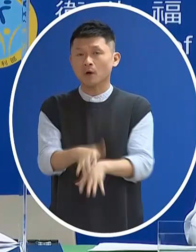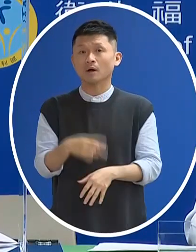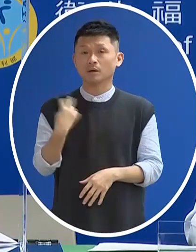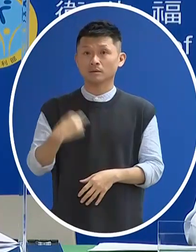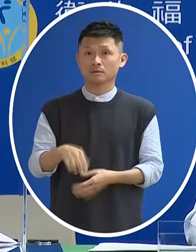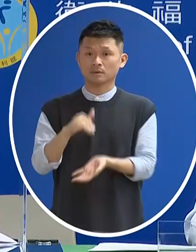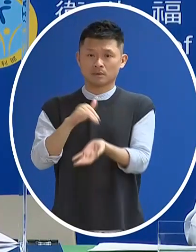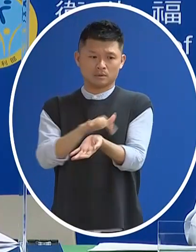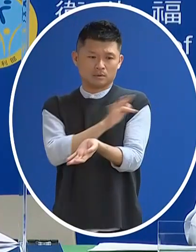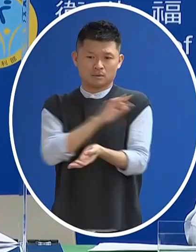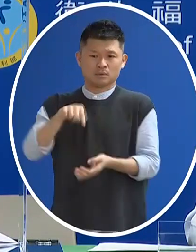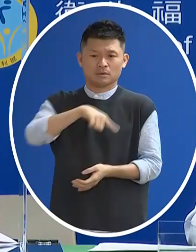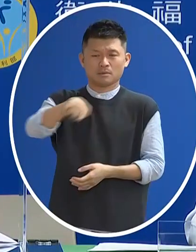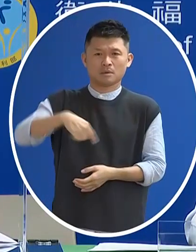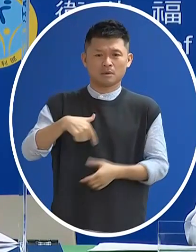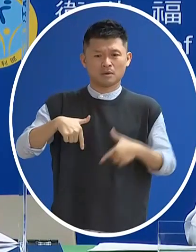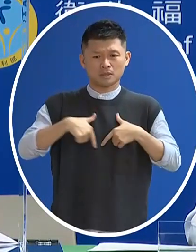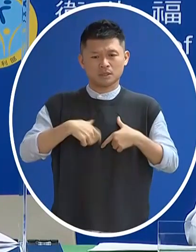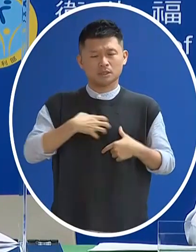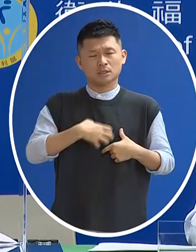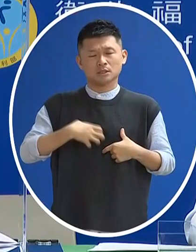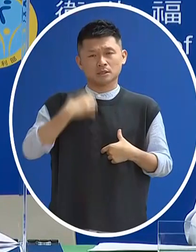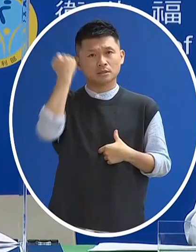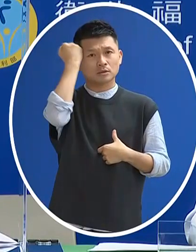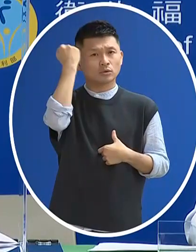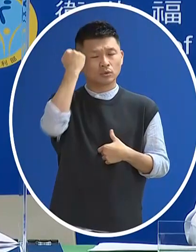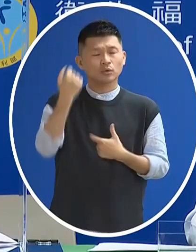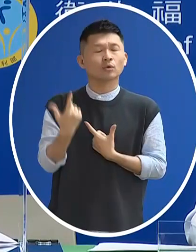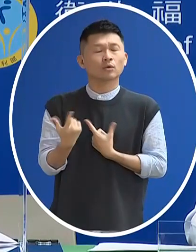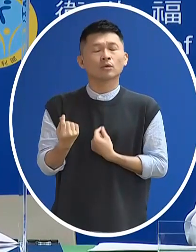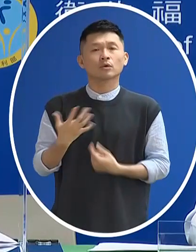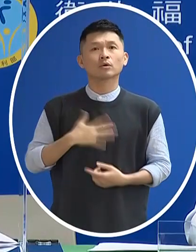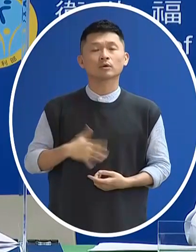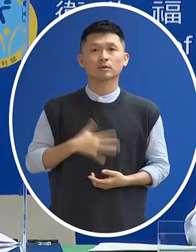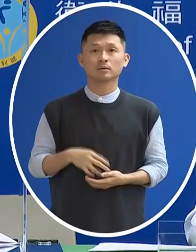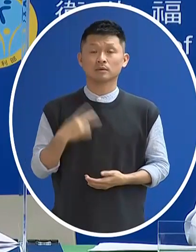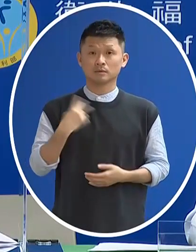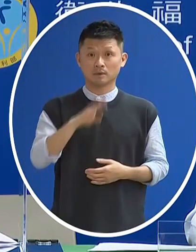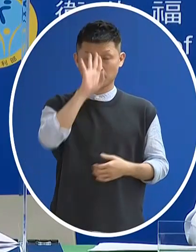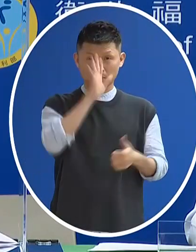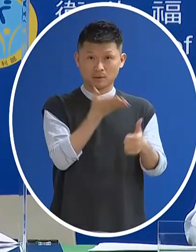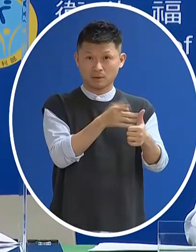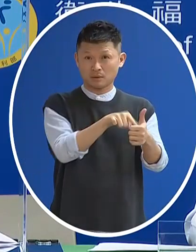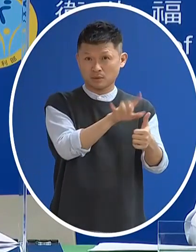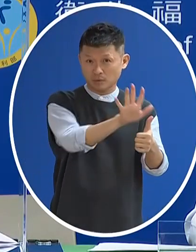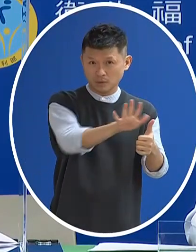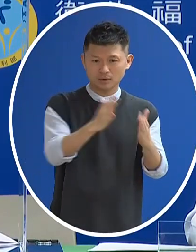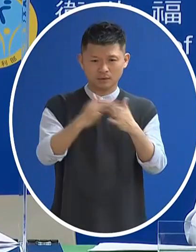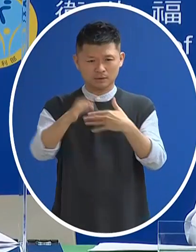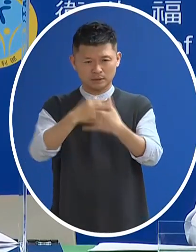医疗人员的身心煎熬，也深知染疫病人还有家属的身心压力。